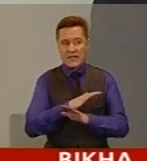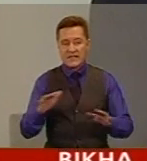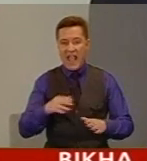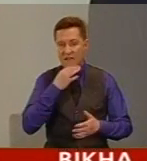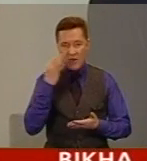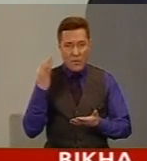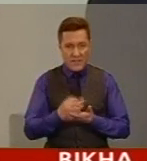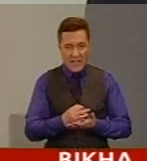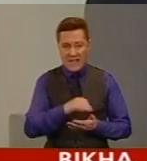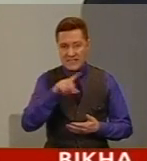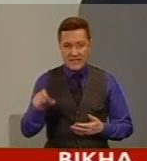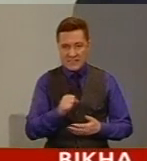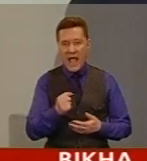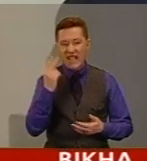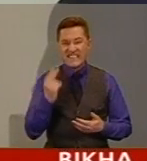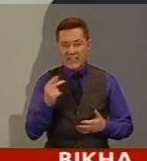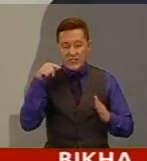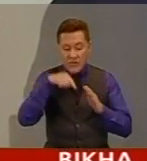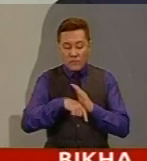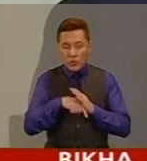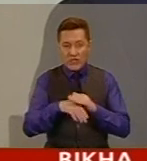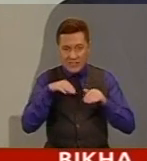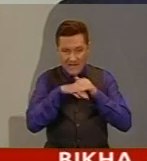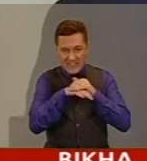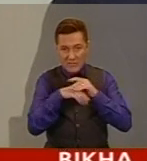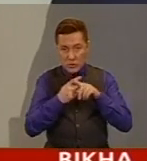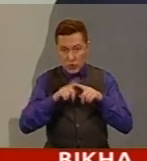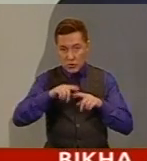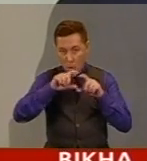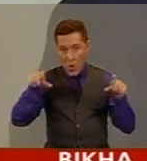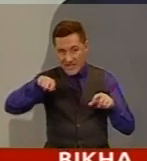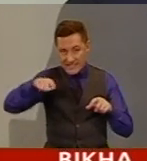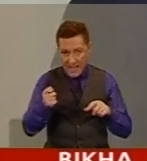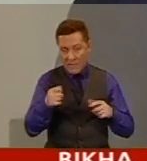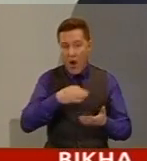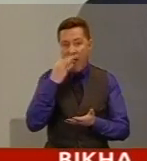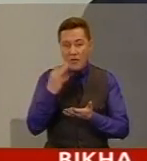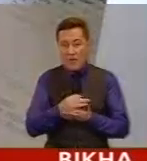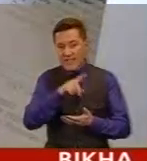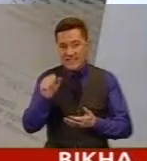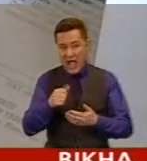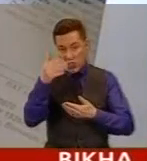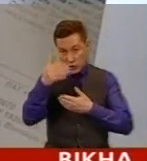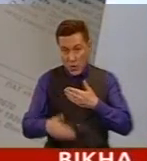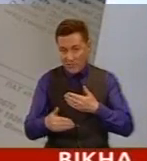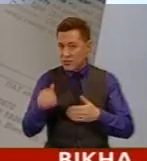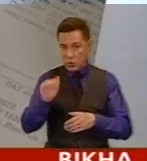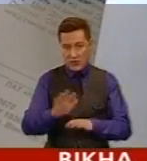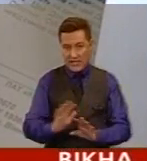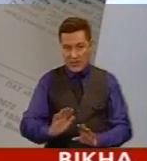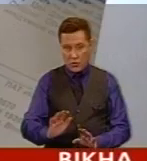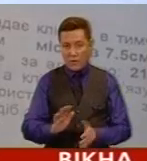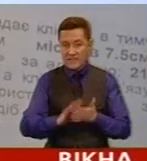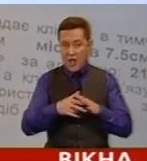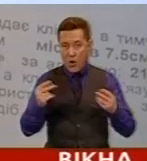відповідальності за цілісність внутрішнього змісту цього сейфу, а лише відповідає за зовнішню недоторканність. За угодою банк не